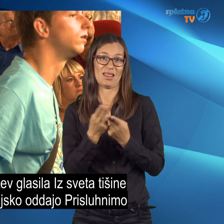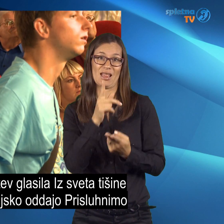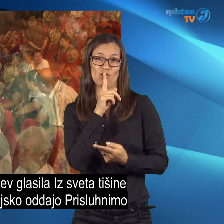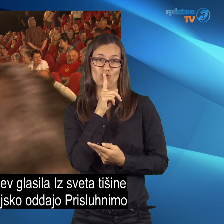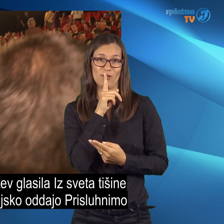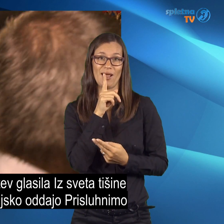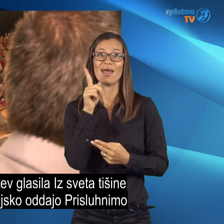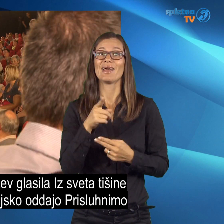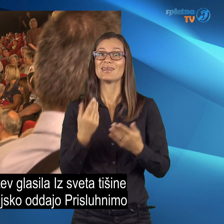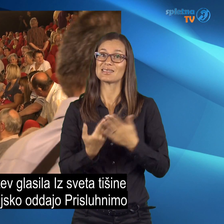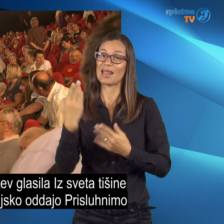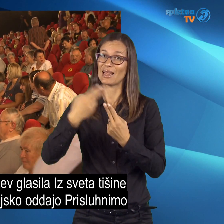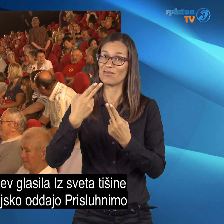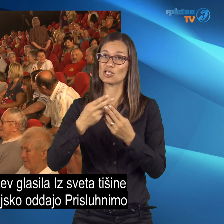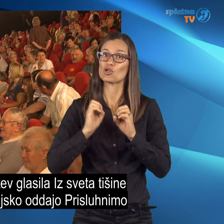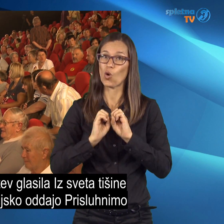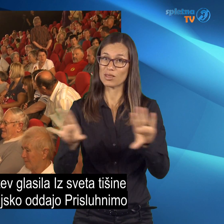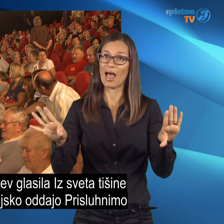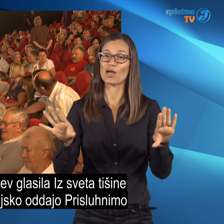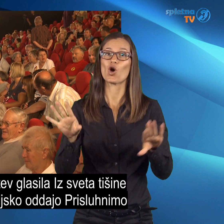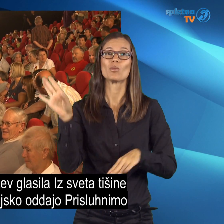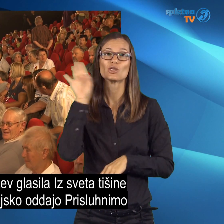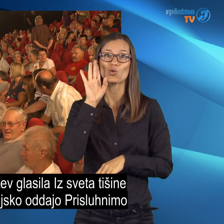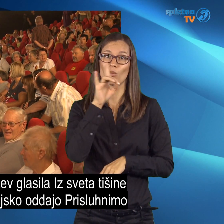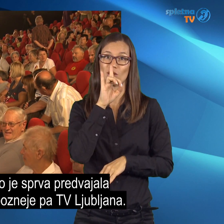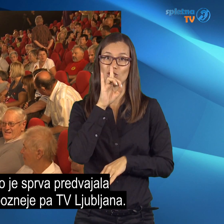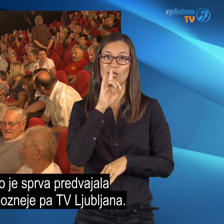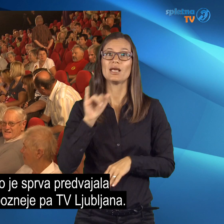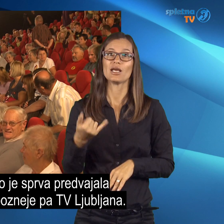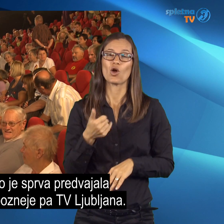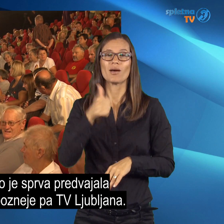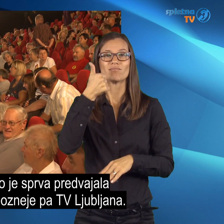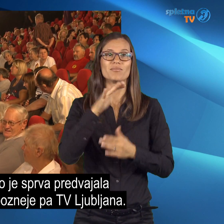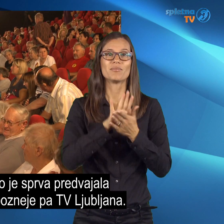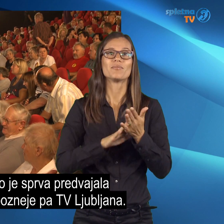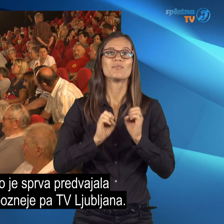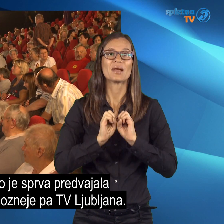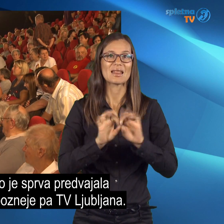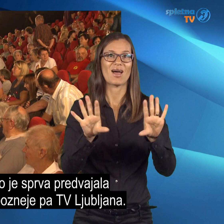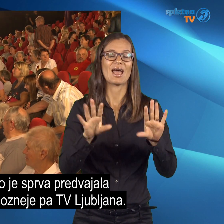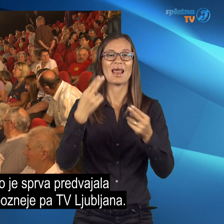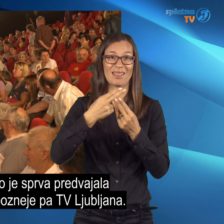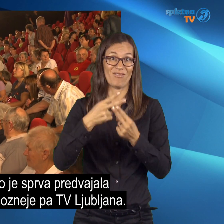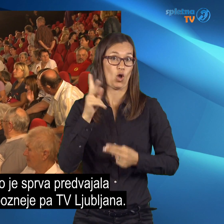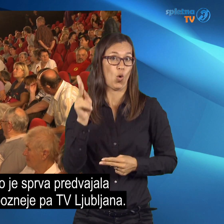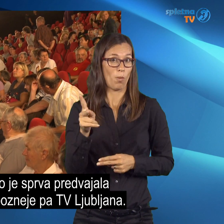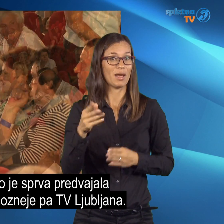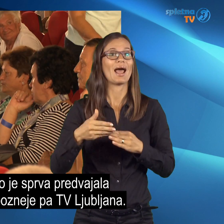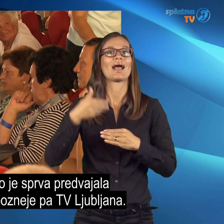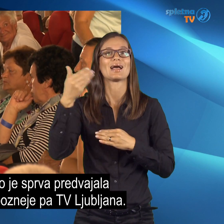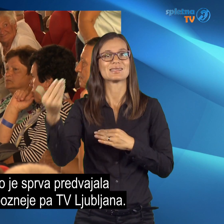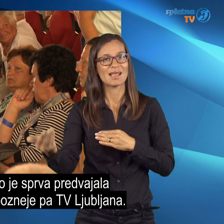tišine in za televizijsko oddajo Prisluhnimo tišini, ki jo je sprva predvajala TV Koper, pozneje pa